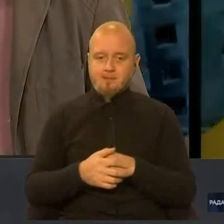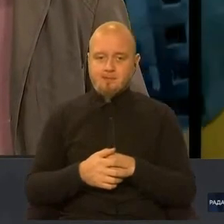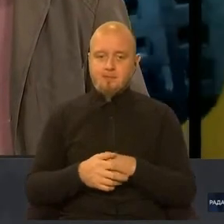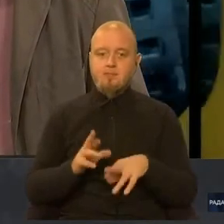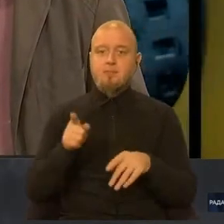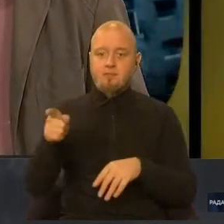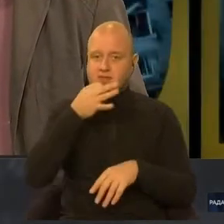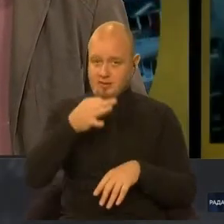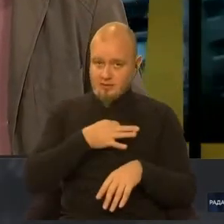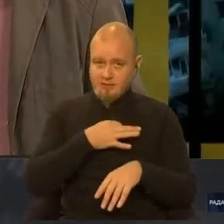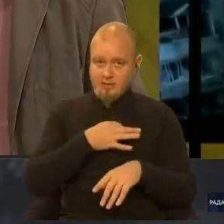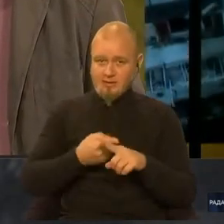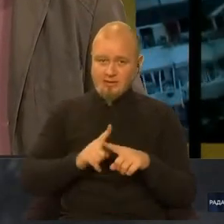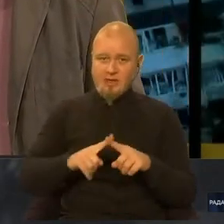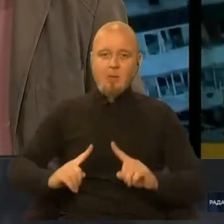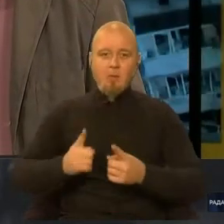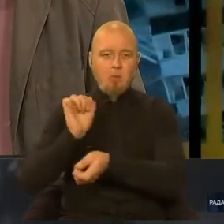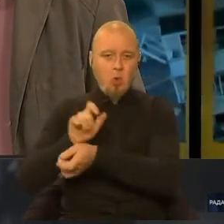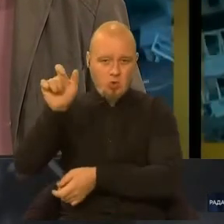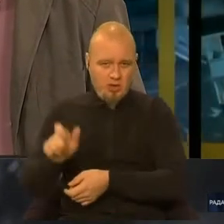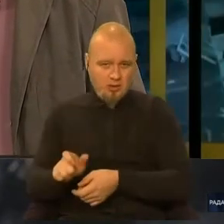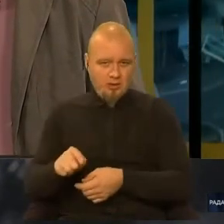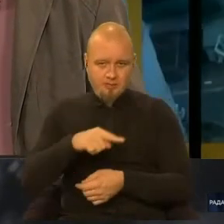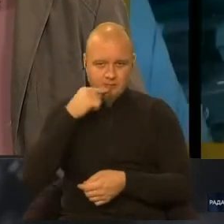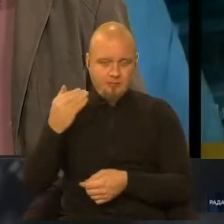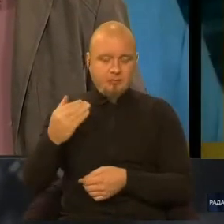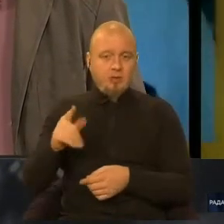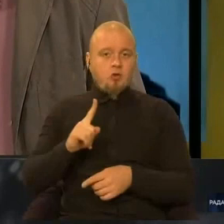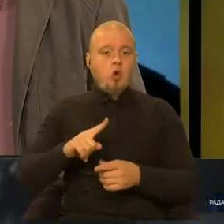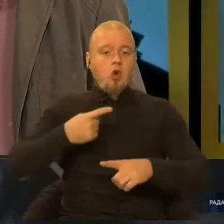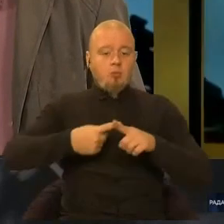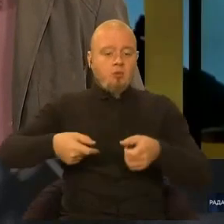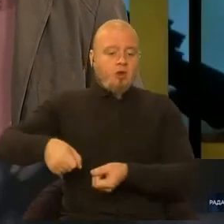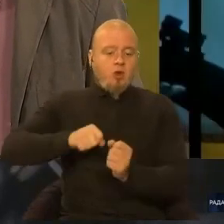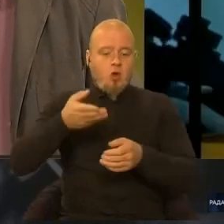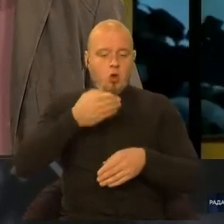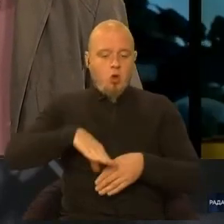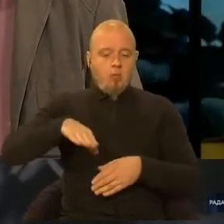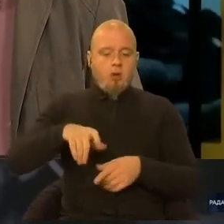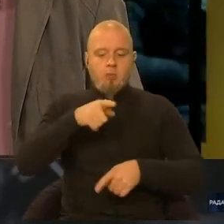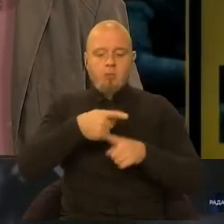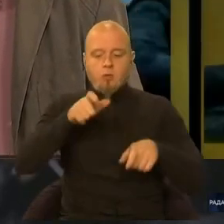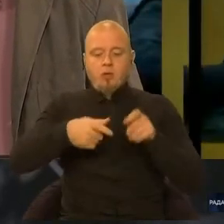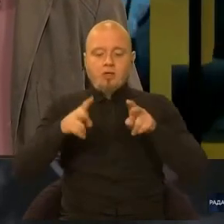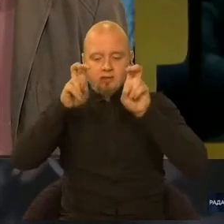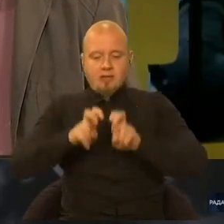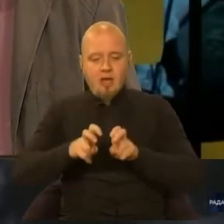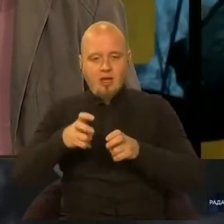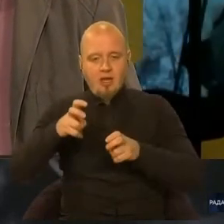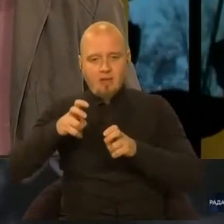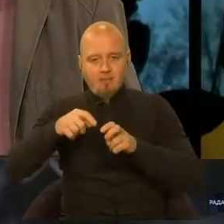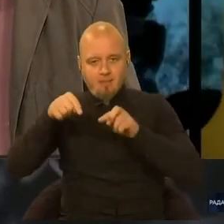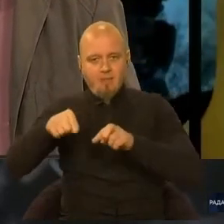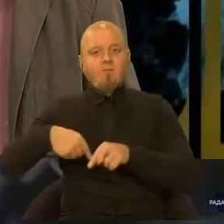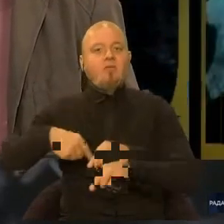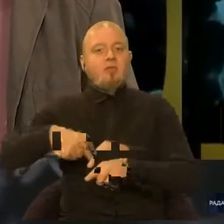Як він сказав, цей полонений, що половина окопів, половина людей, які сидять в окопах, вони мріють